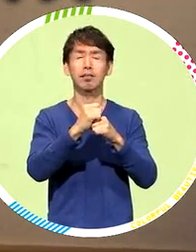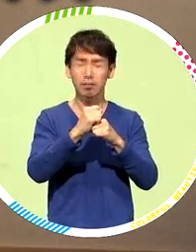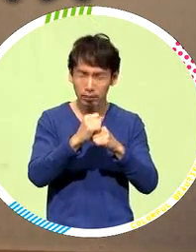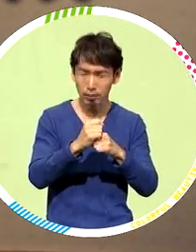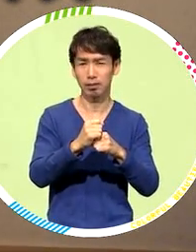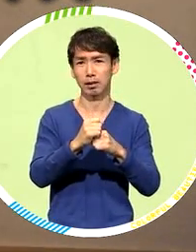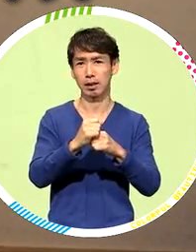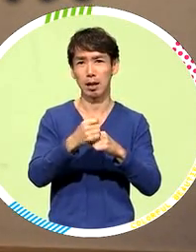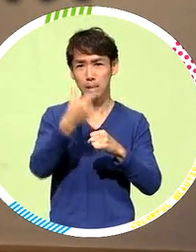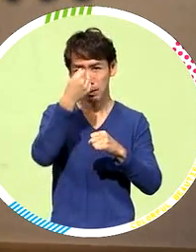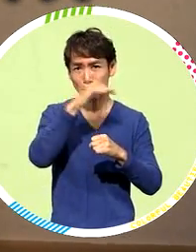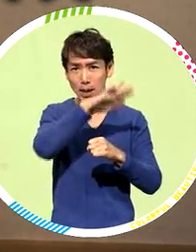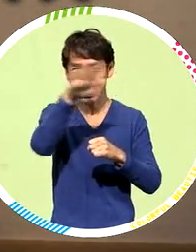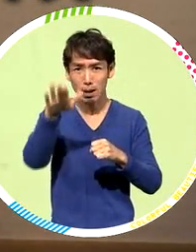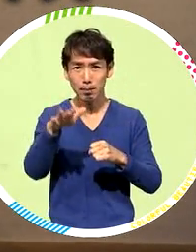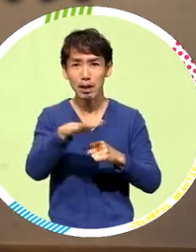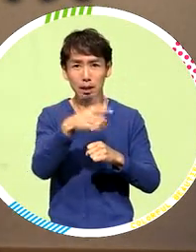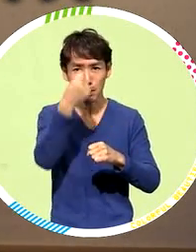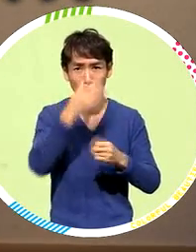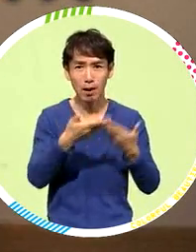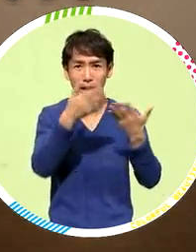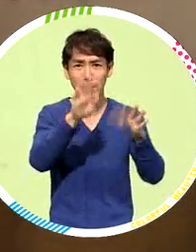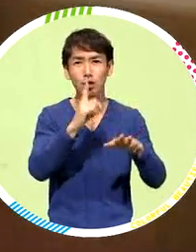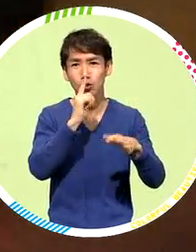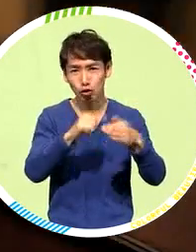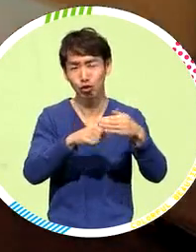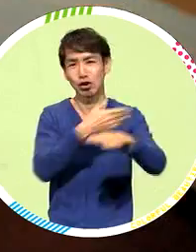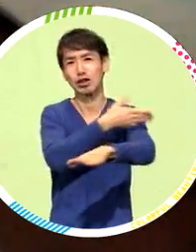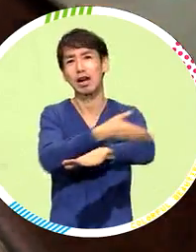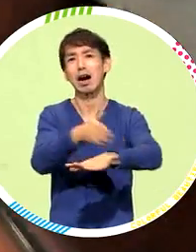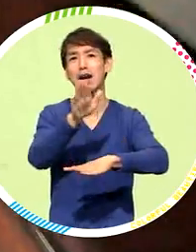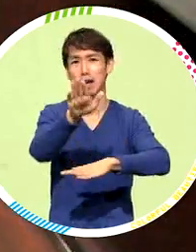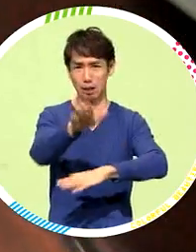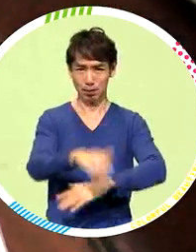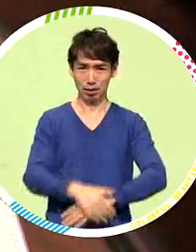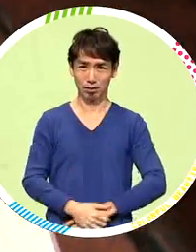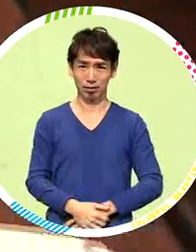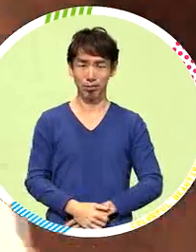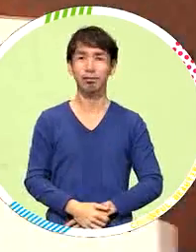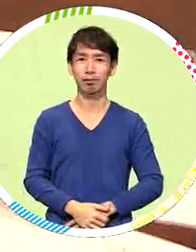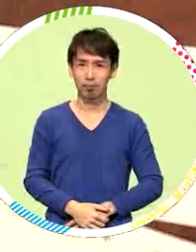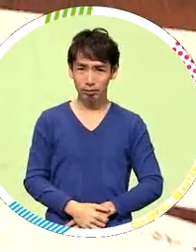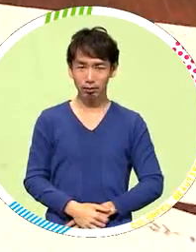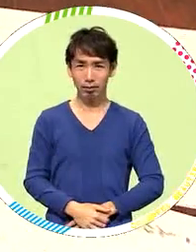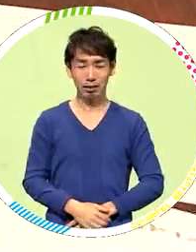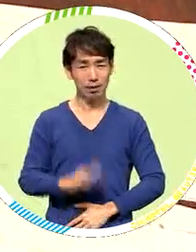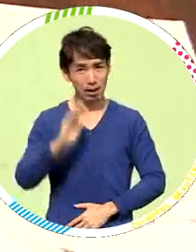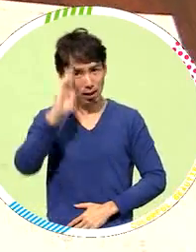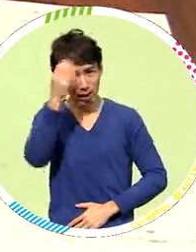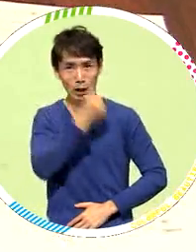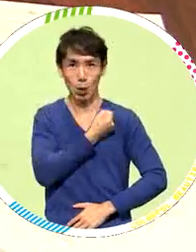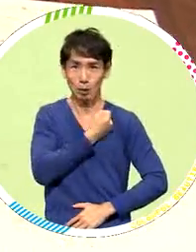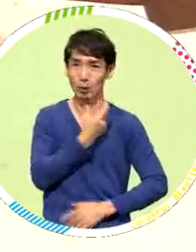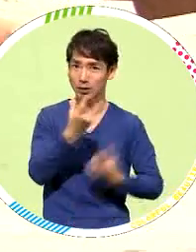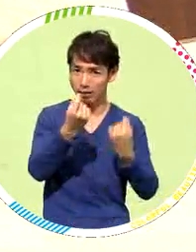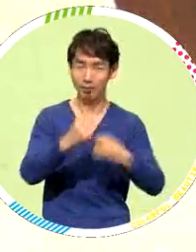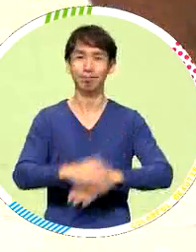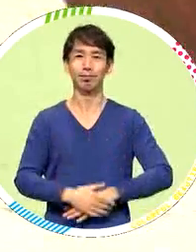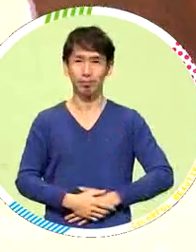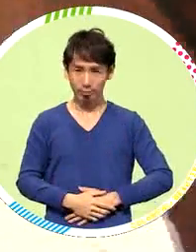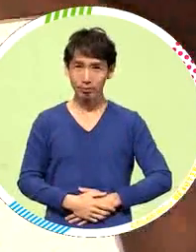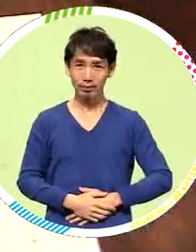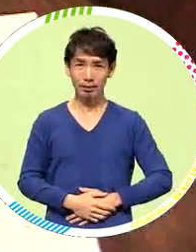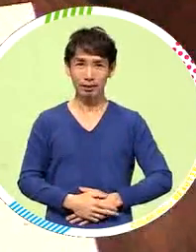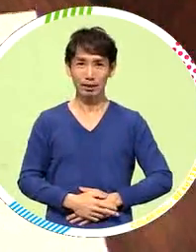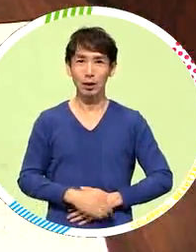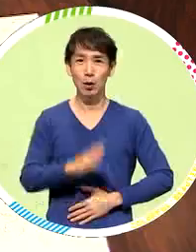んっていうような内容のお話になっていますそういう沿いなんですねおもしろいおもしろいでしたよなん